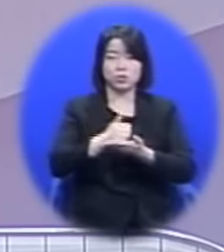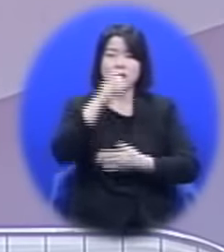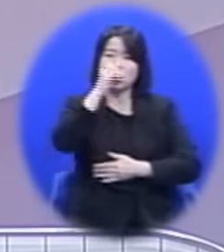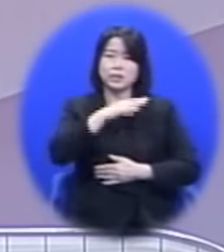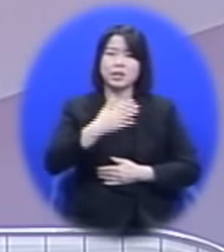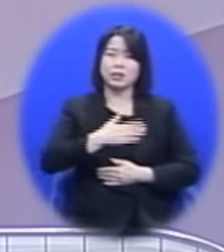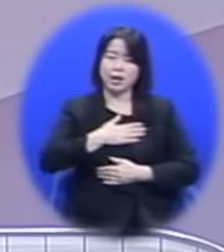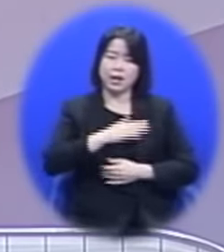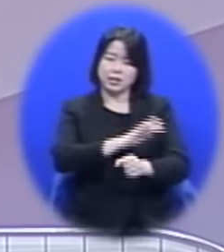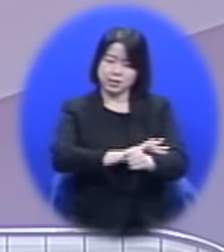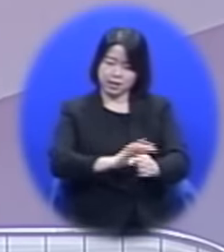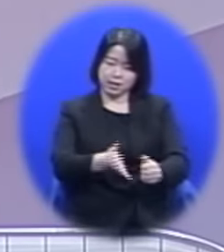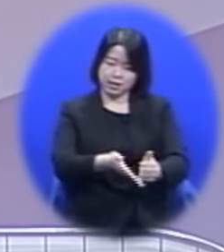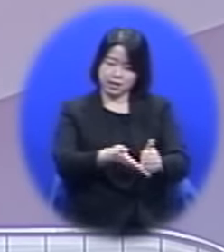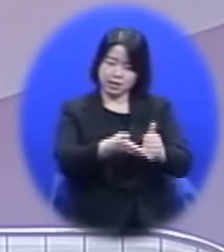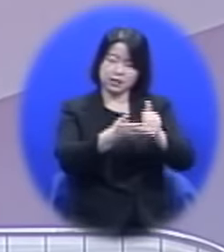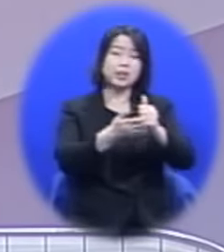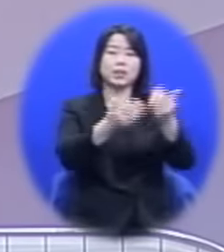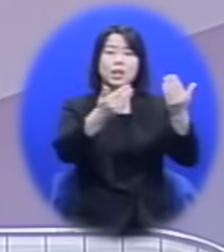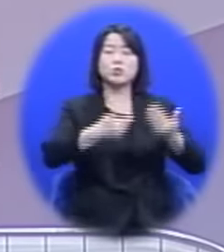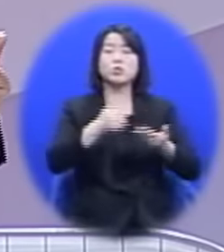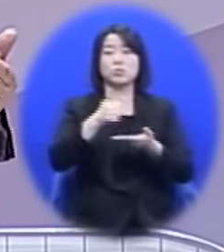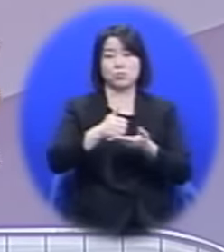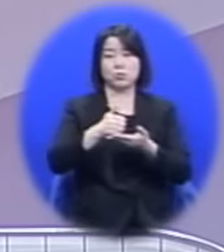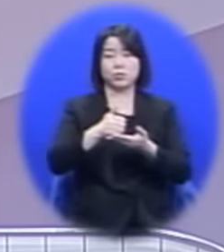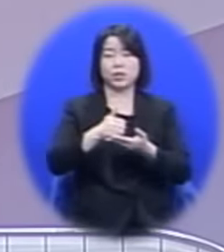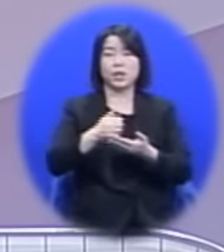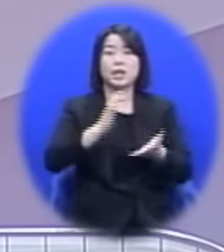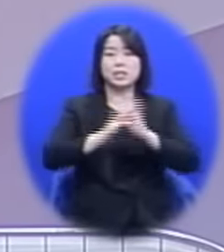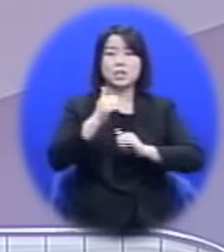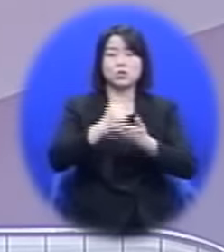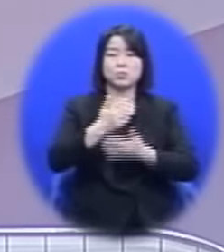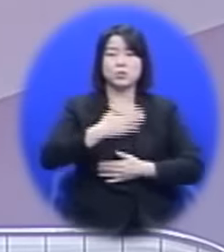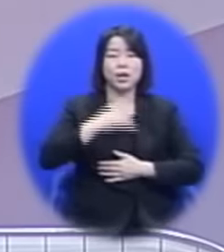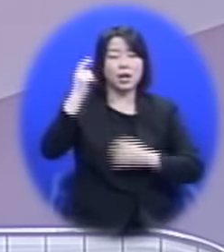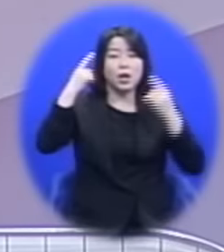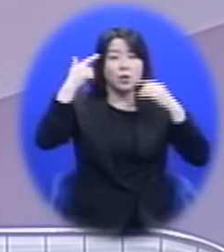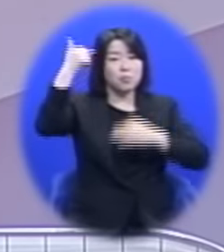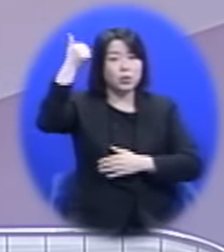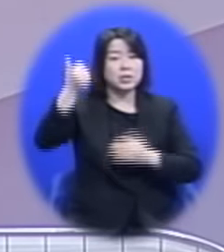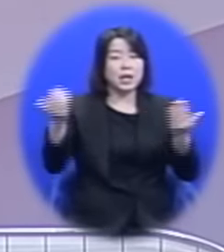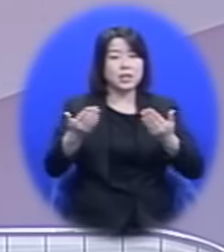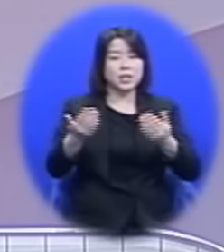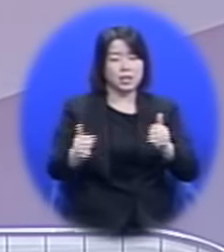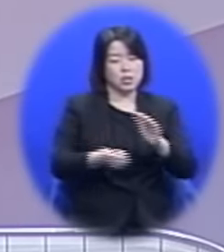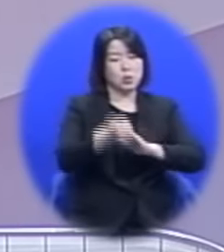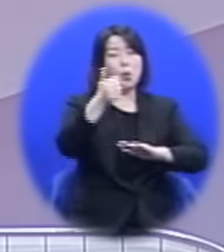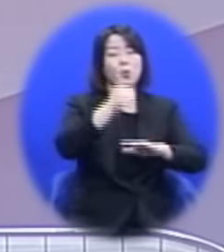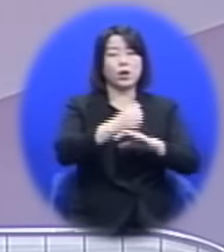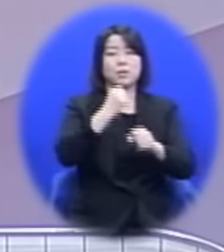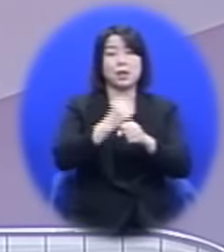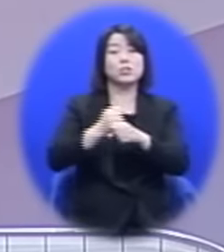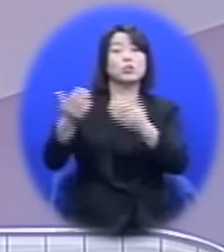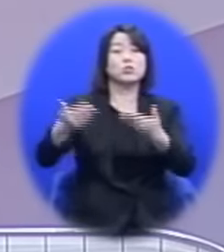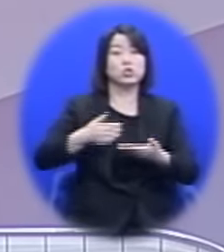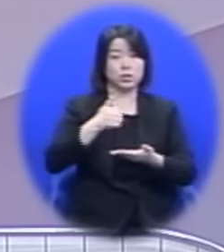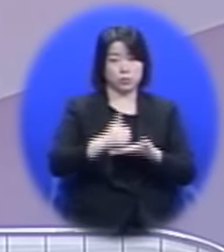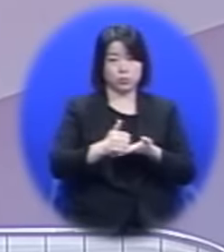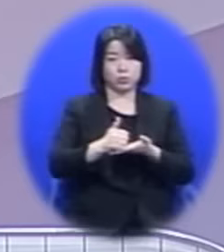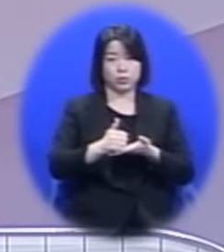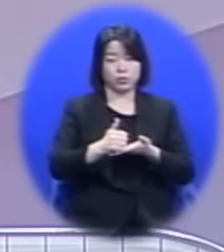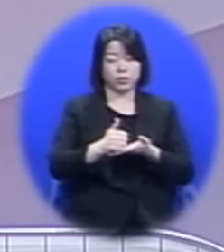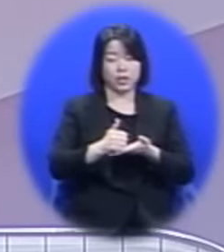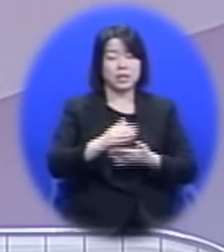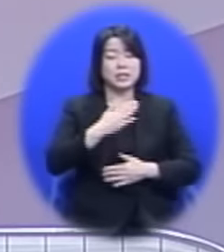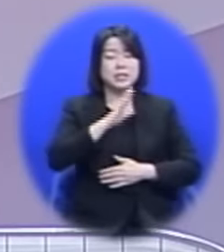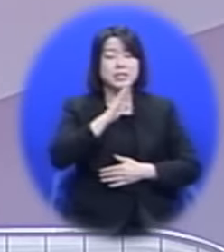나 잘되게 해주시는 분, 예수님은 내 목회가 성공하게 해주시는 분, 진짜 원하는 것은 잘되는